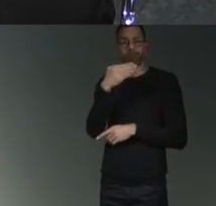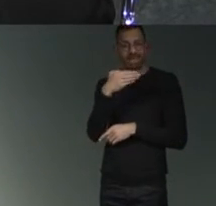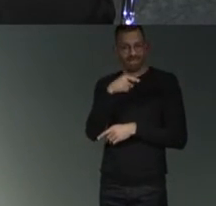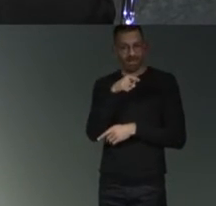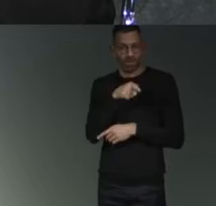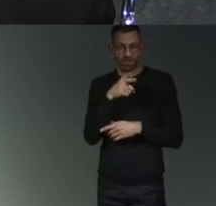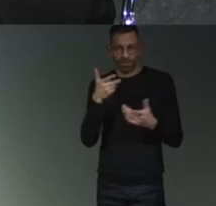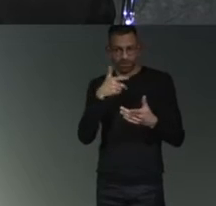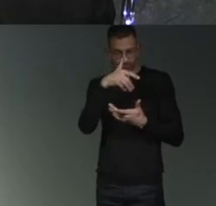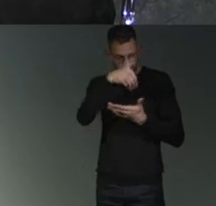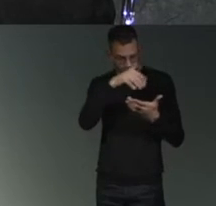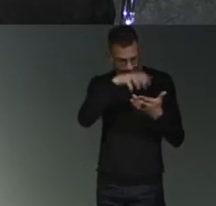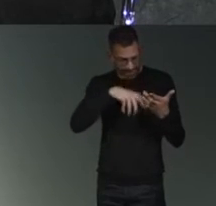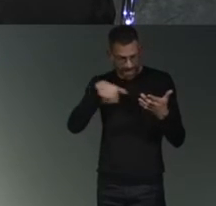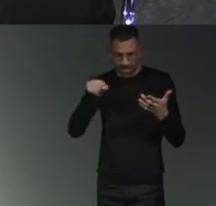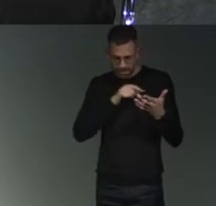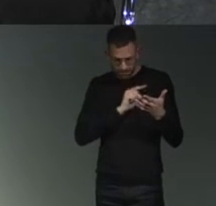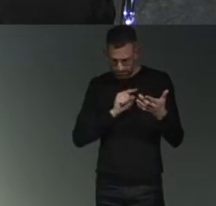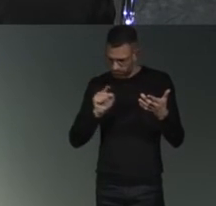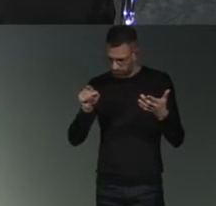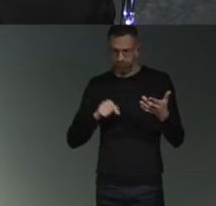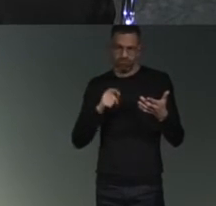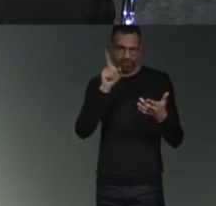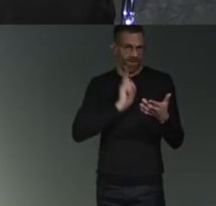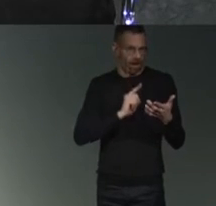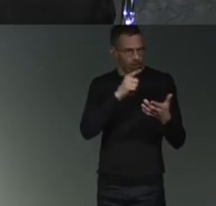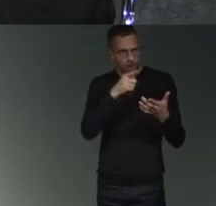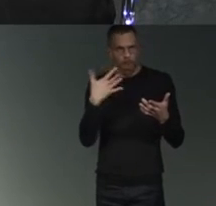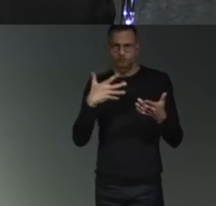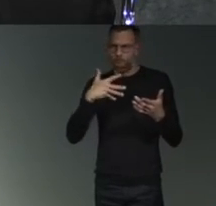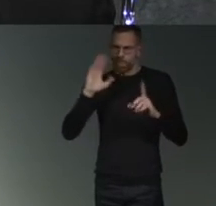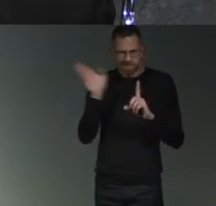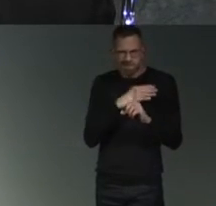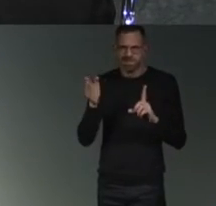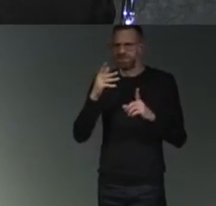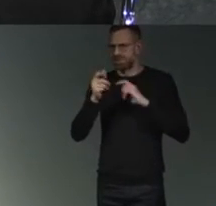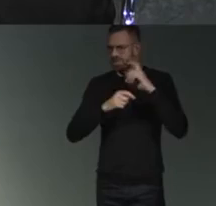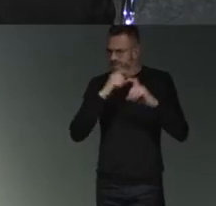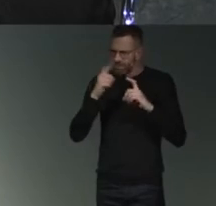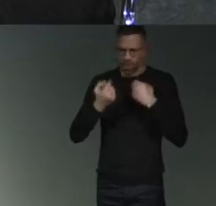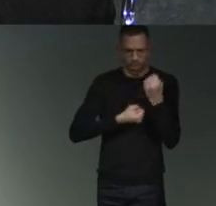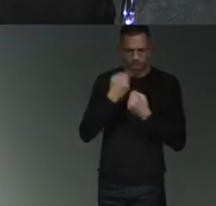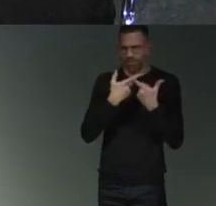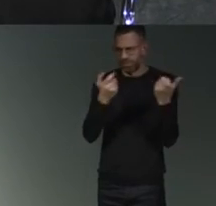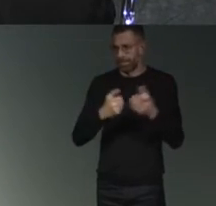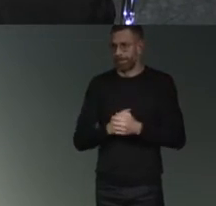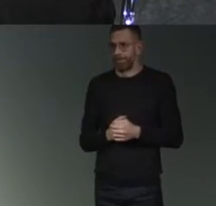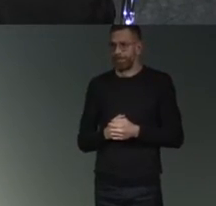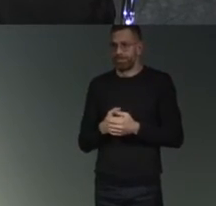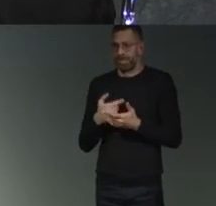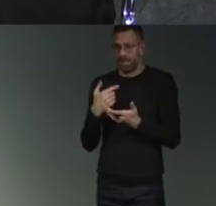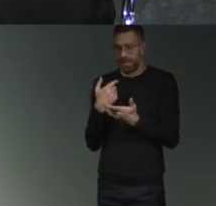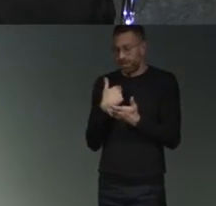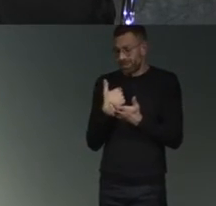endroits du texte une femme abusée et violentée. Donc, vraiment, je suis parti du désir de